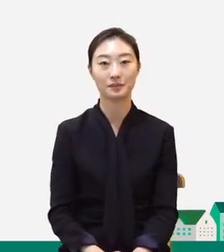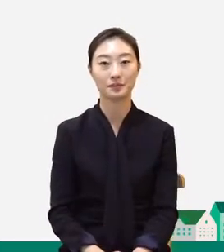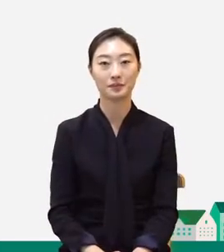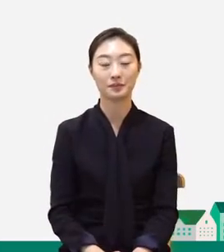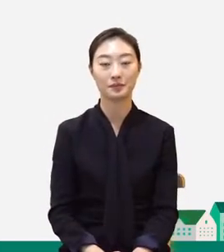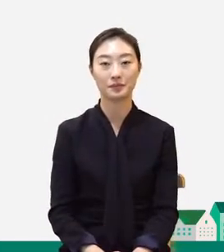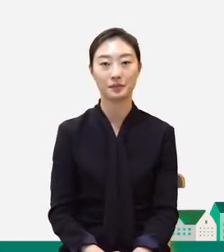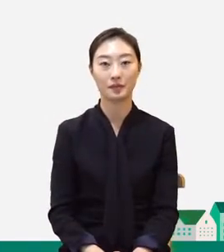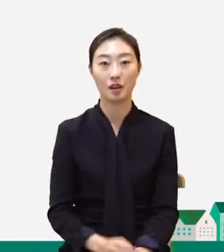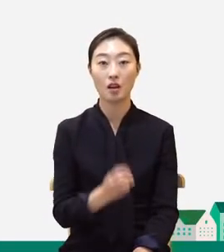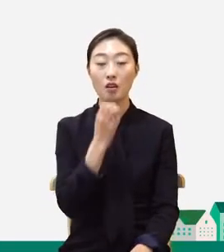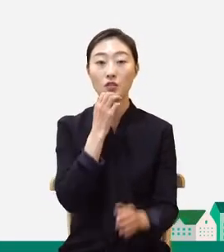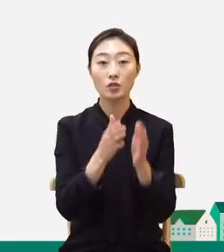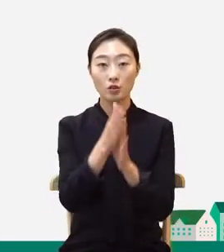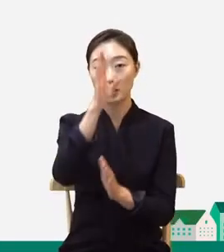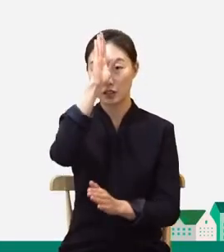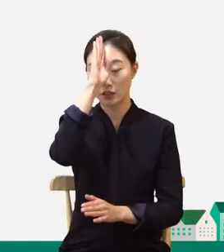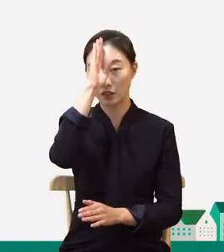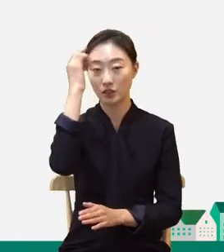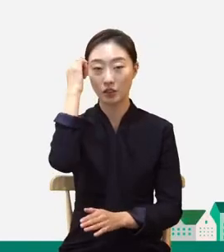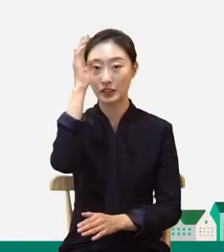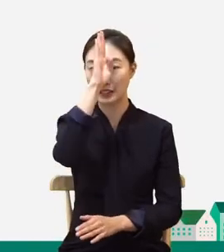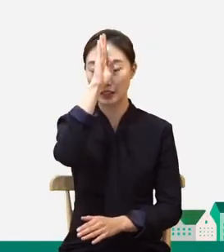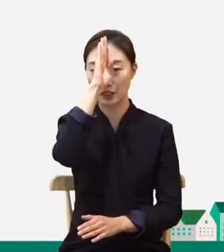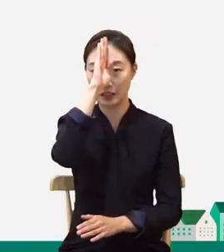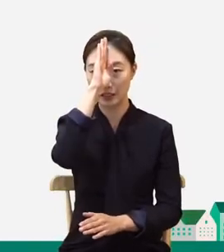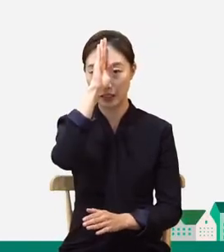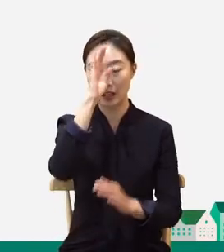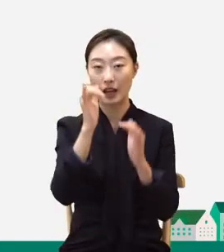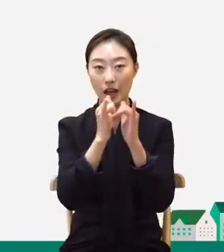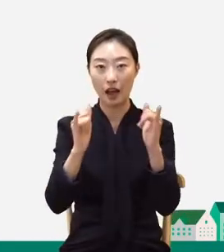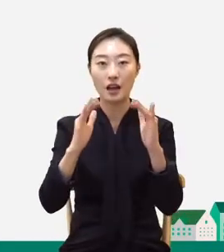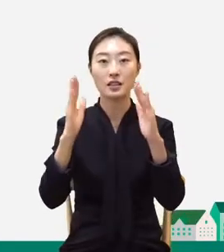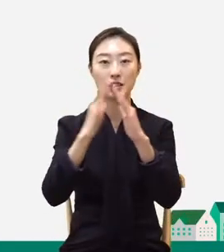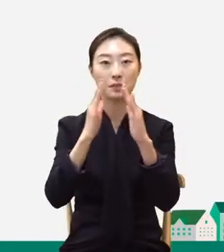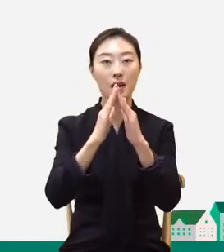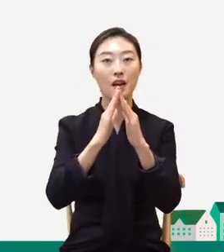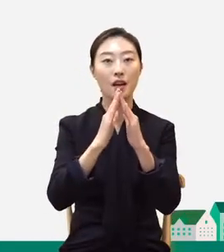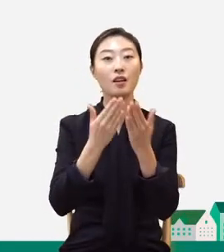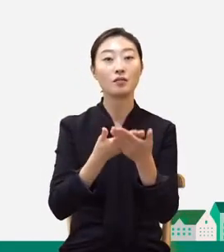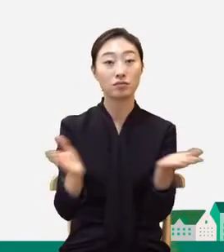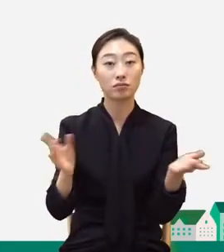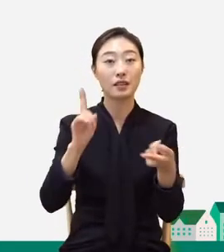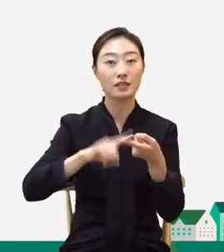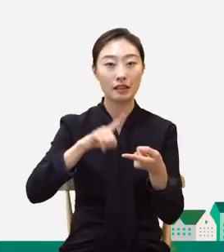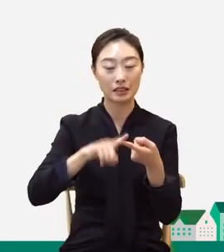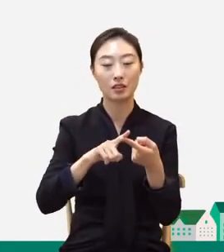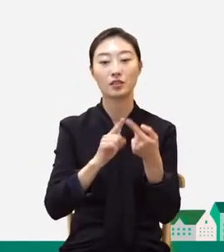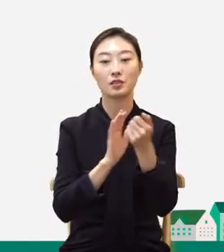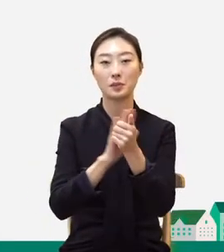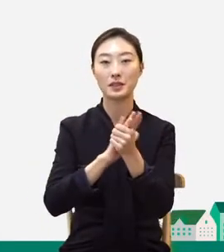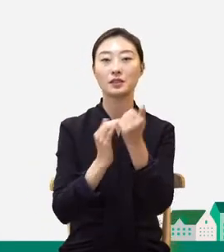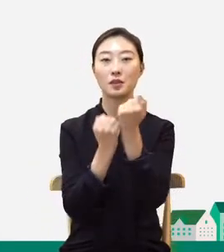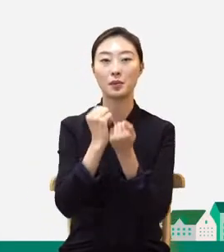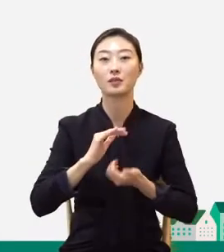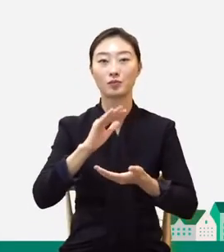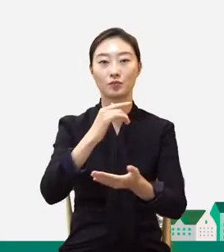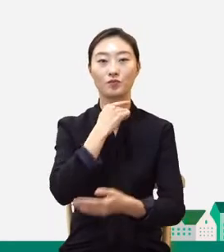지금부터 제가 서울시 정신질환자 지원주택 주거유지 지원 서비스 제공기관에 대해서 말씀드리도록